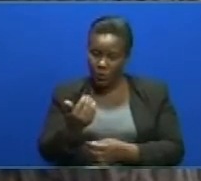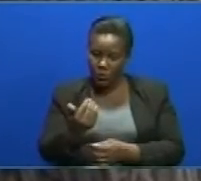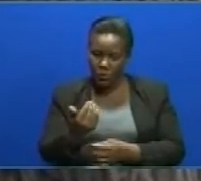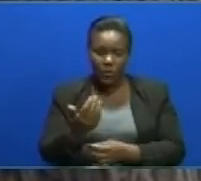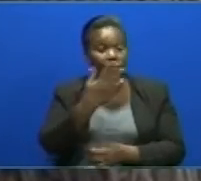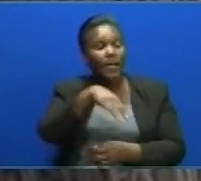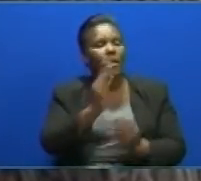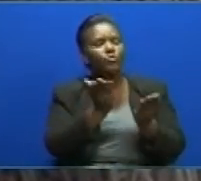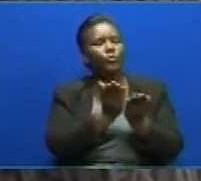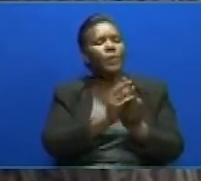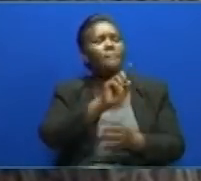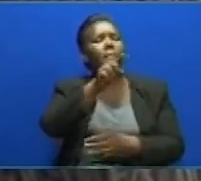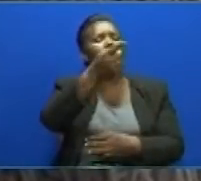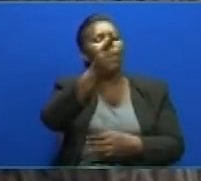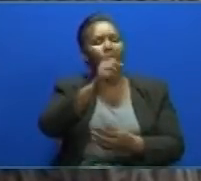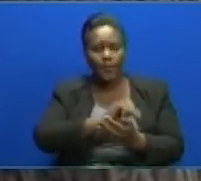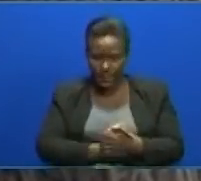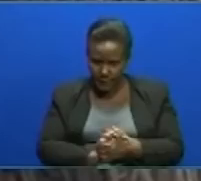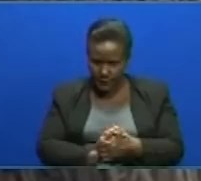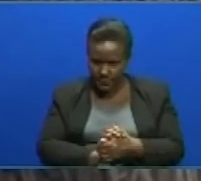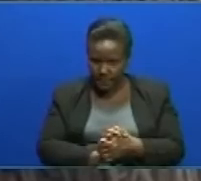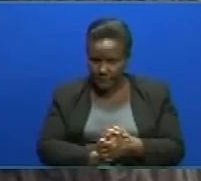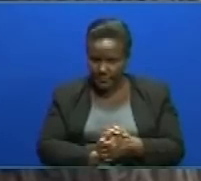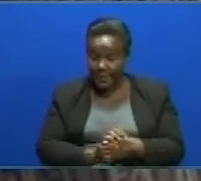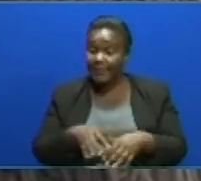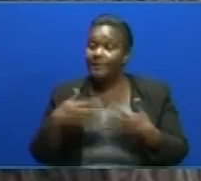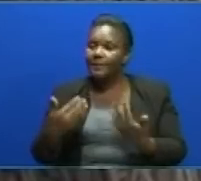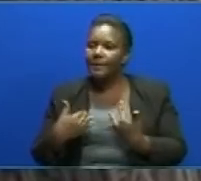usafiri yule atamuomba kitu.